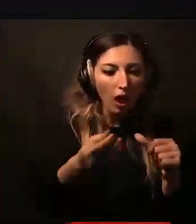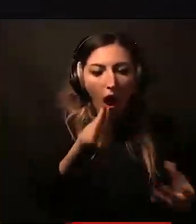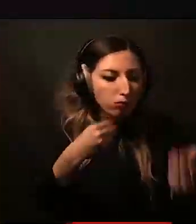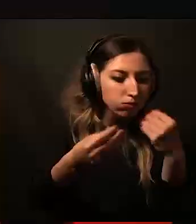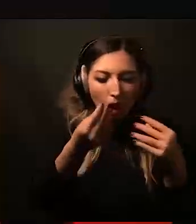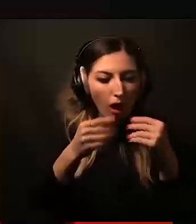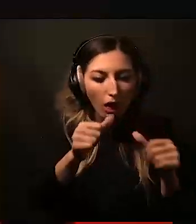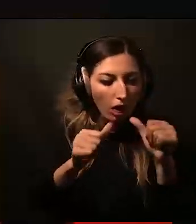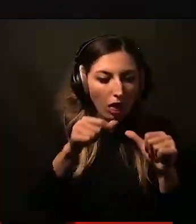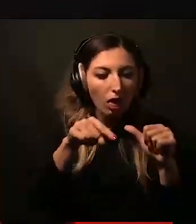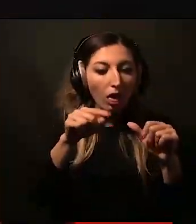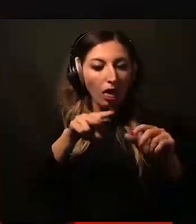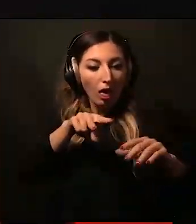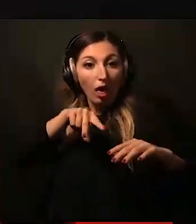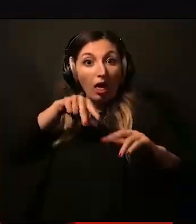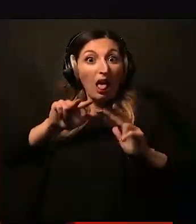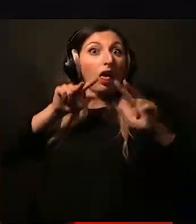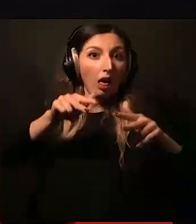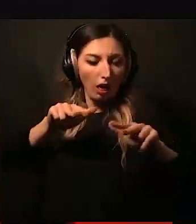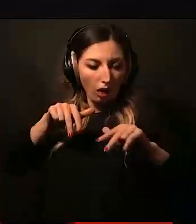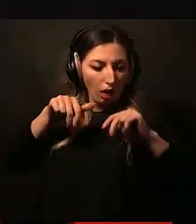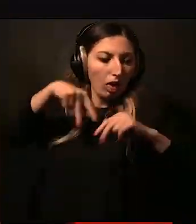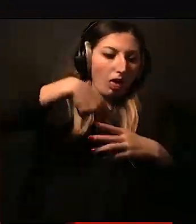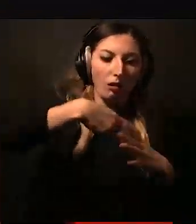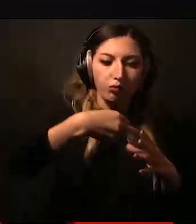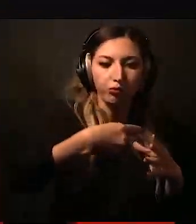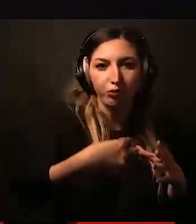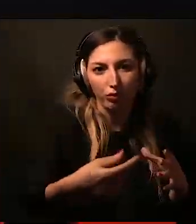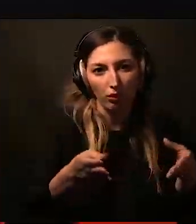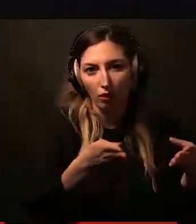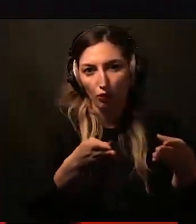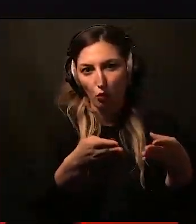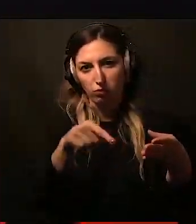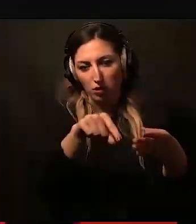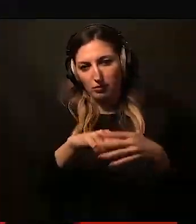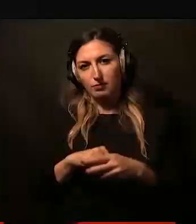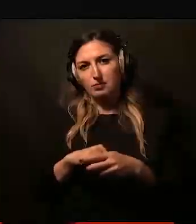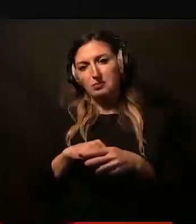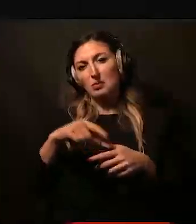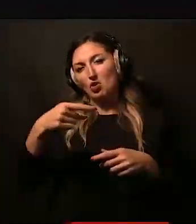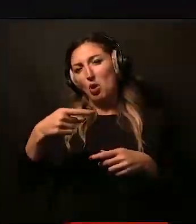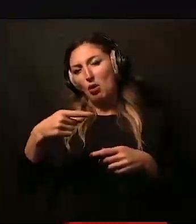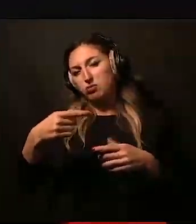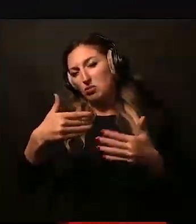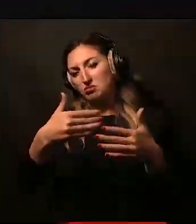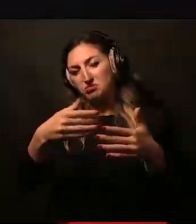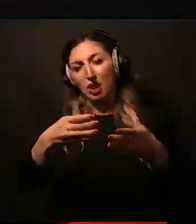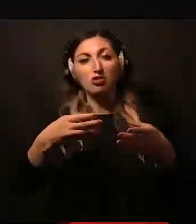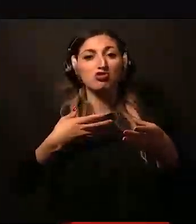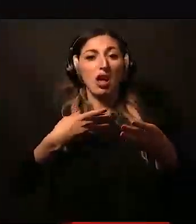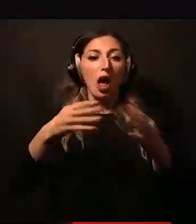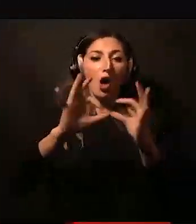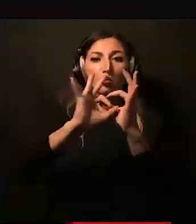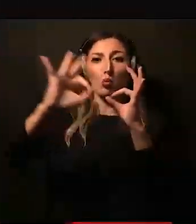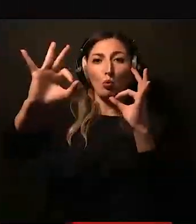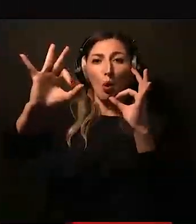sbilanciando e così cade e sparisce nella cioccolata cal più avanti poi verrà risucchiato da un tubo lungo e